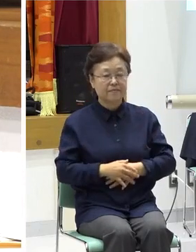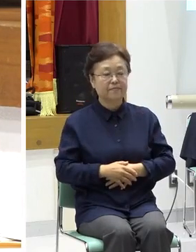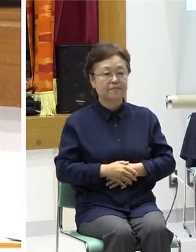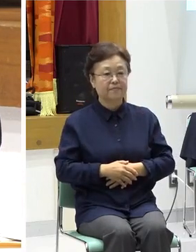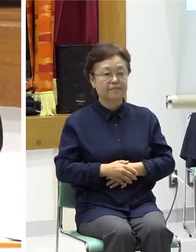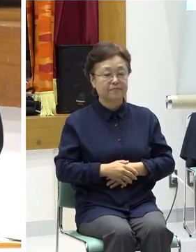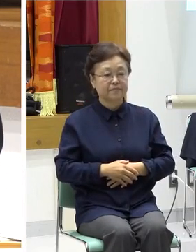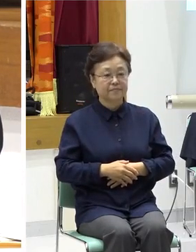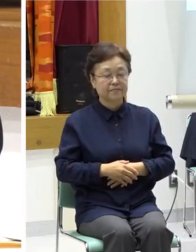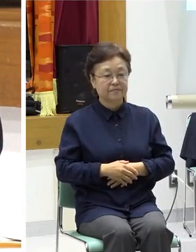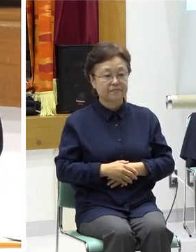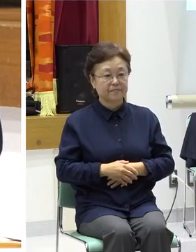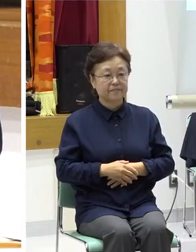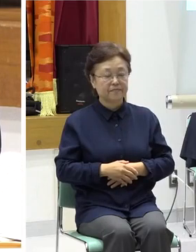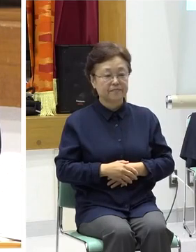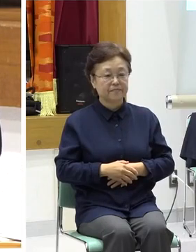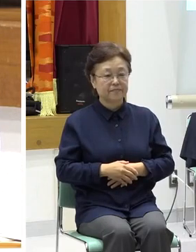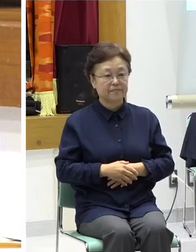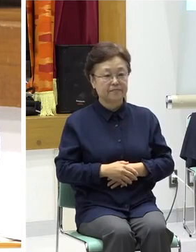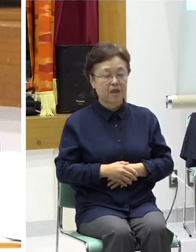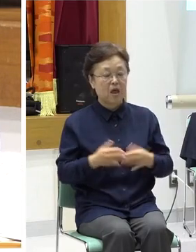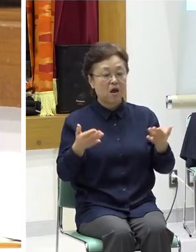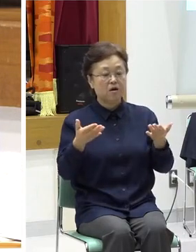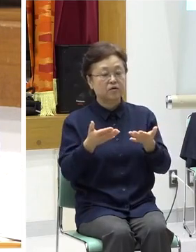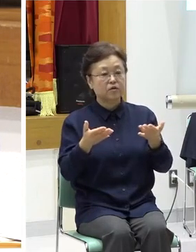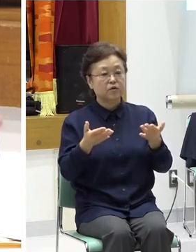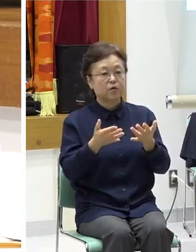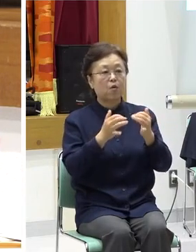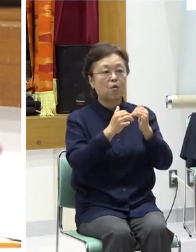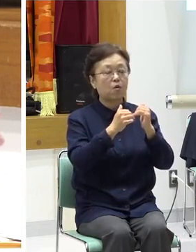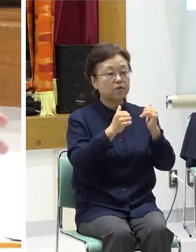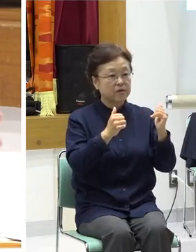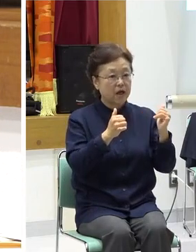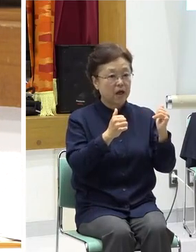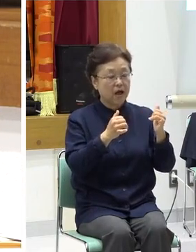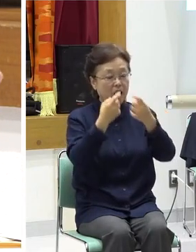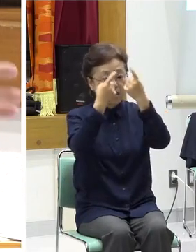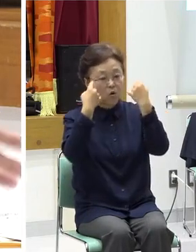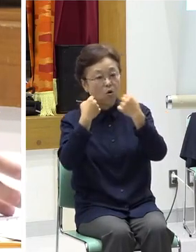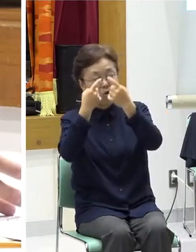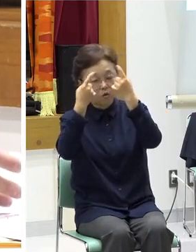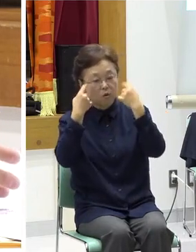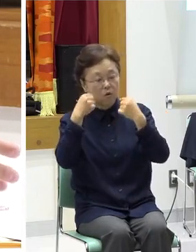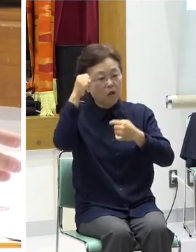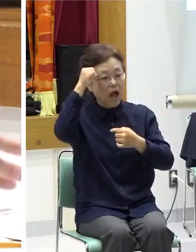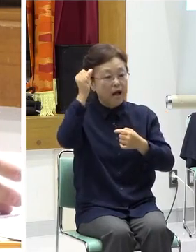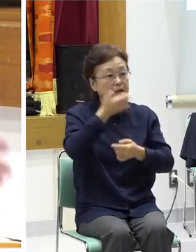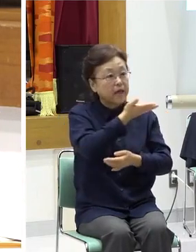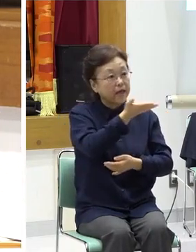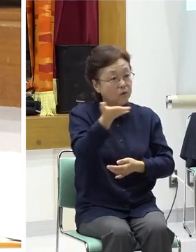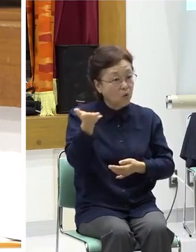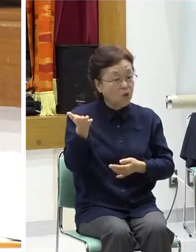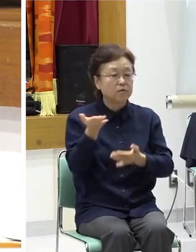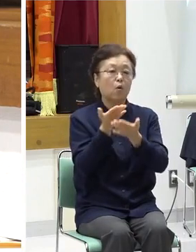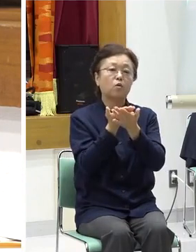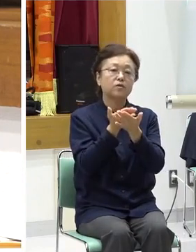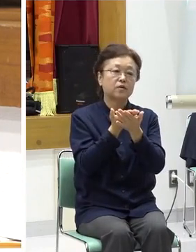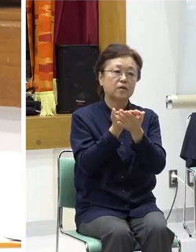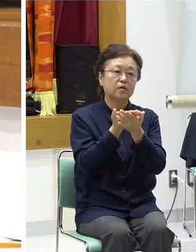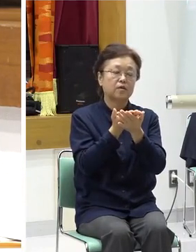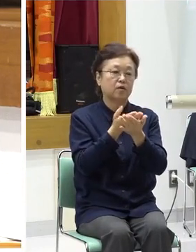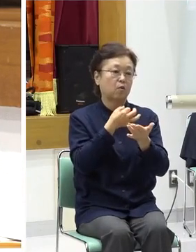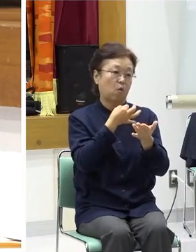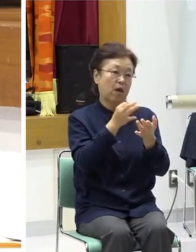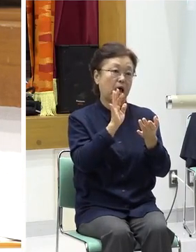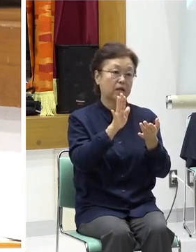中で言うと、事業者とか個別のアンケートを、取ってほしいということとか、あるいは平